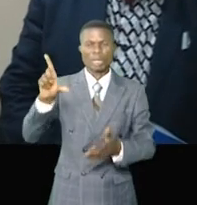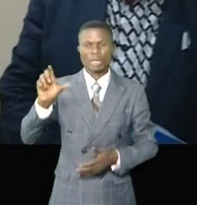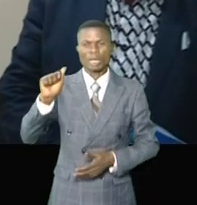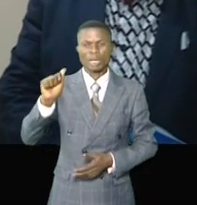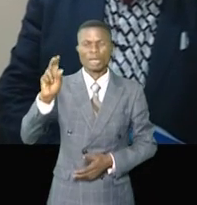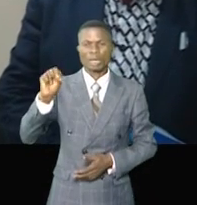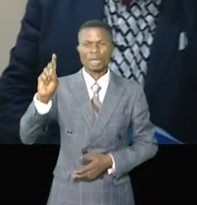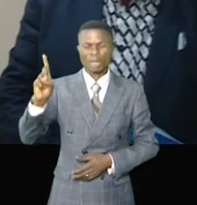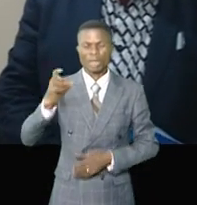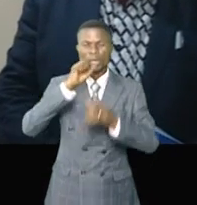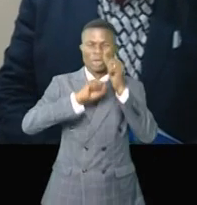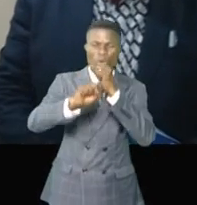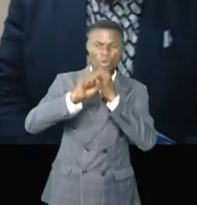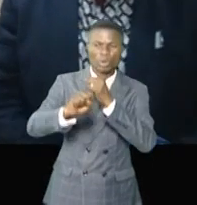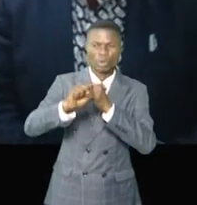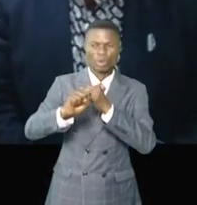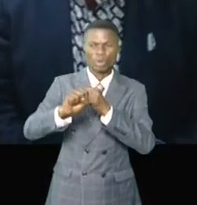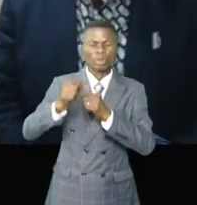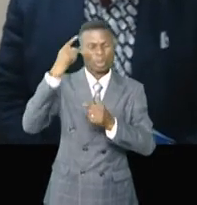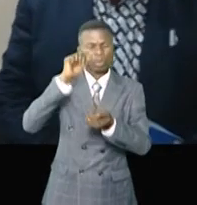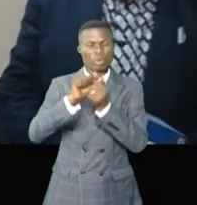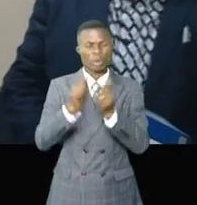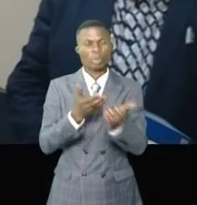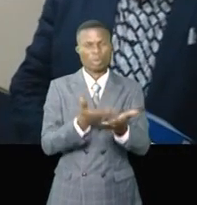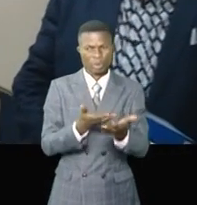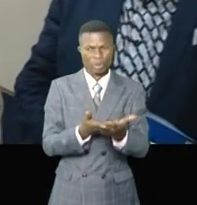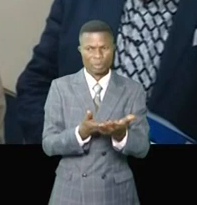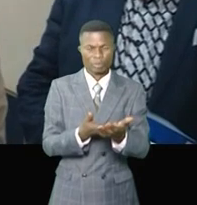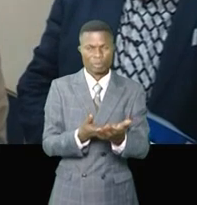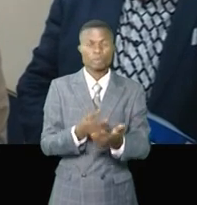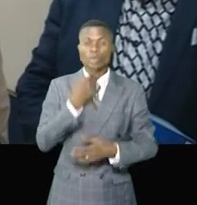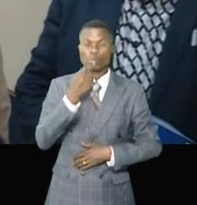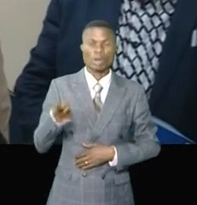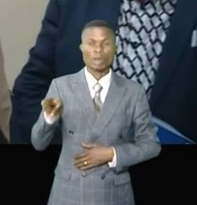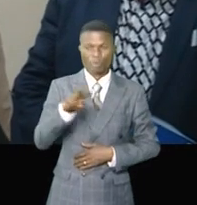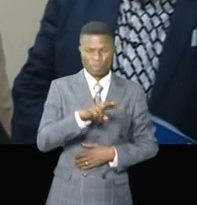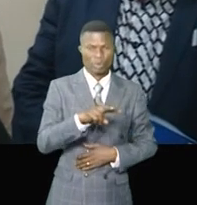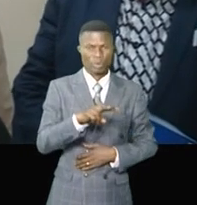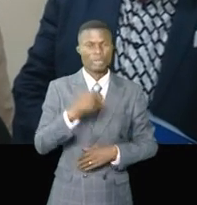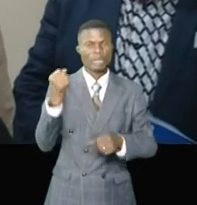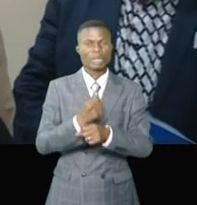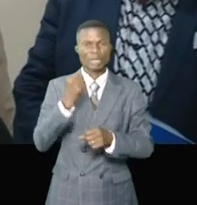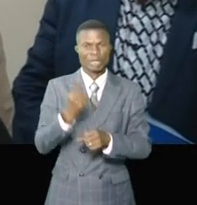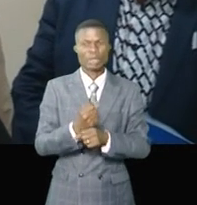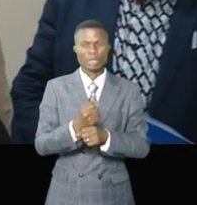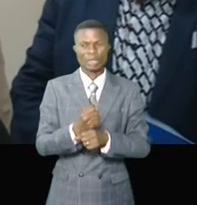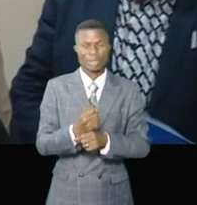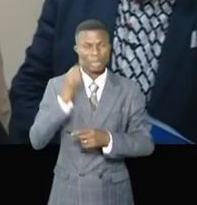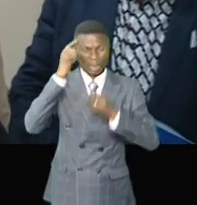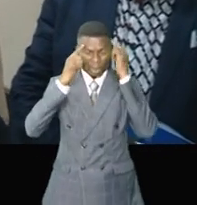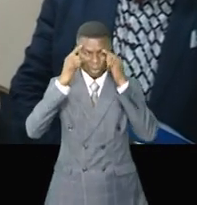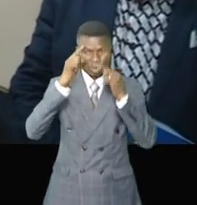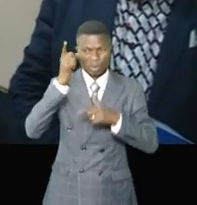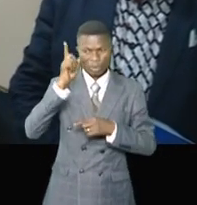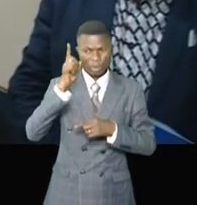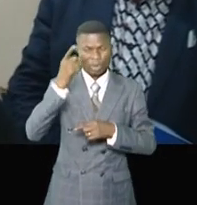est sensibilisée à la cause. Donc je pense que, comme je l'ai dit, le travail, le souci